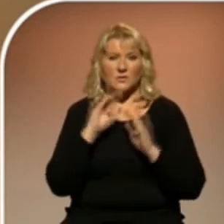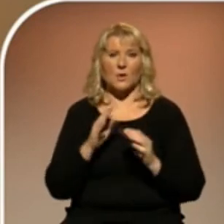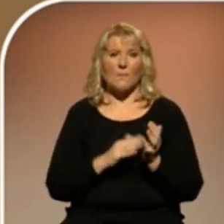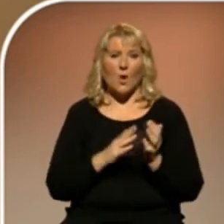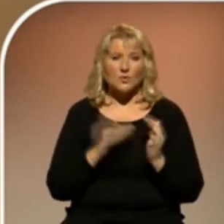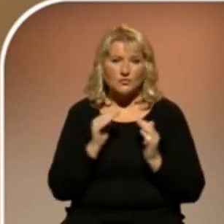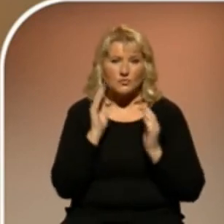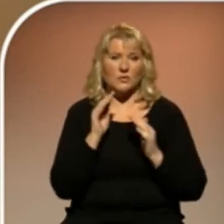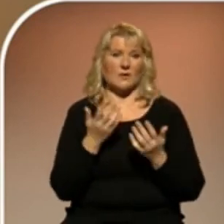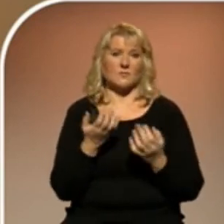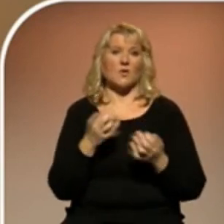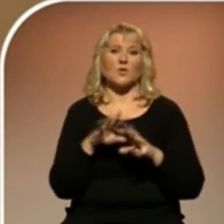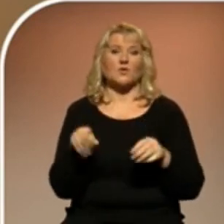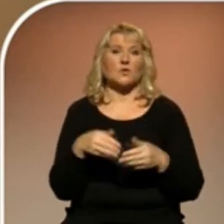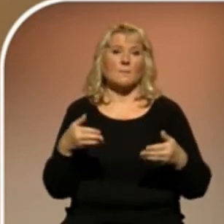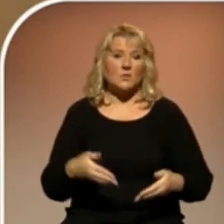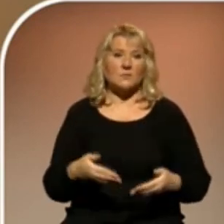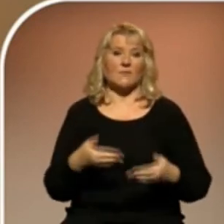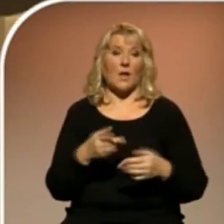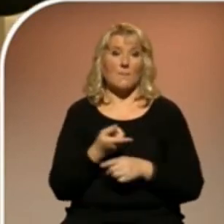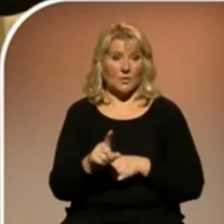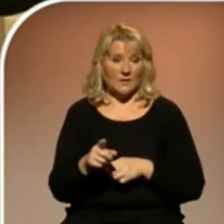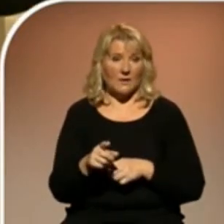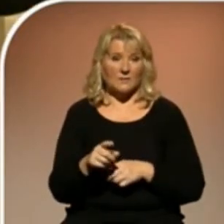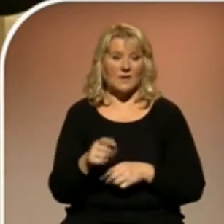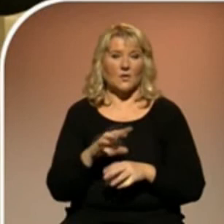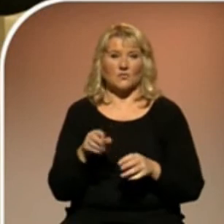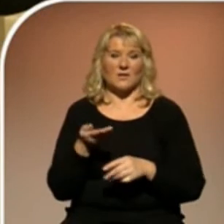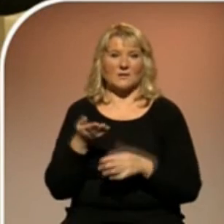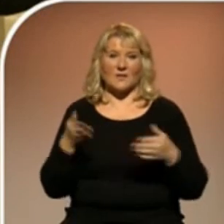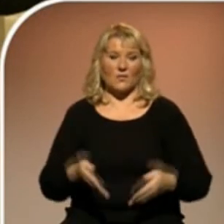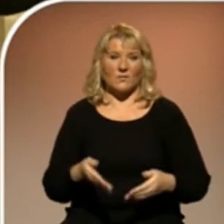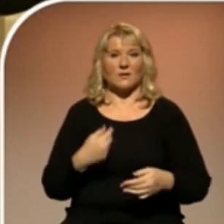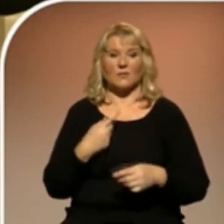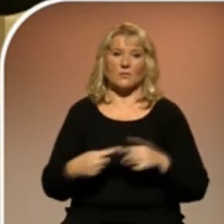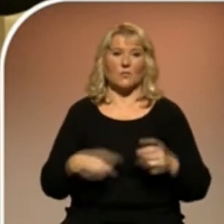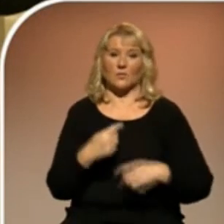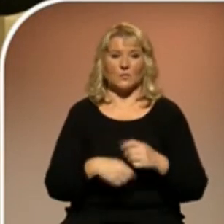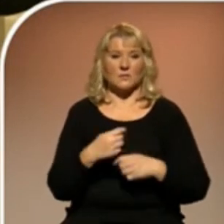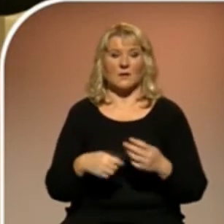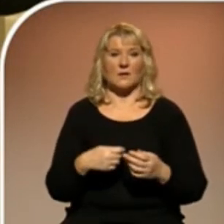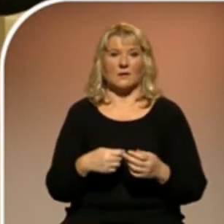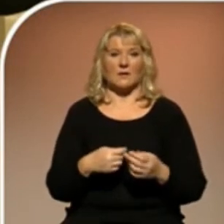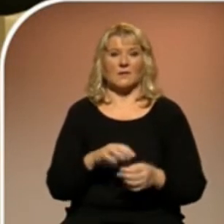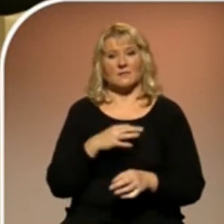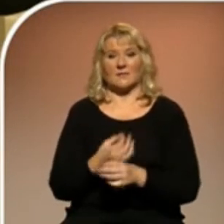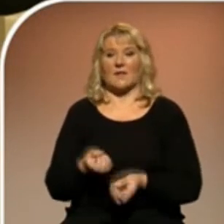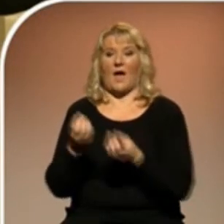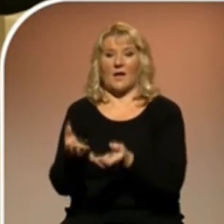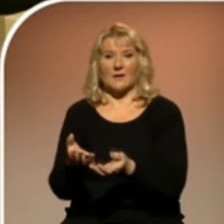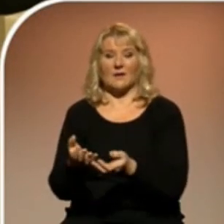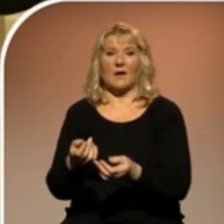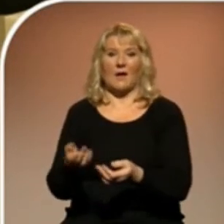morče, potkany. To, co povolili rodiče. Aha, potkany. No, většinou nepovolili, tak jsem to řešila tak teda, že to dostali oni jako dárek a já se o